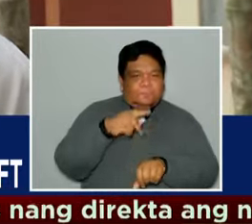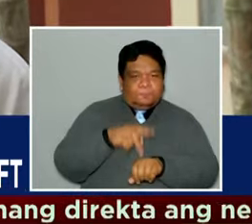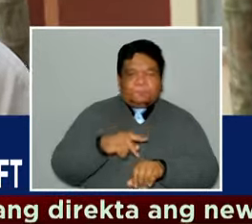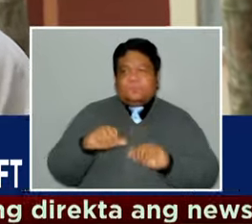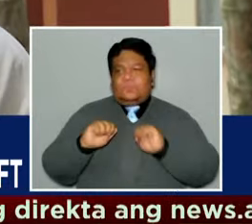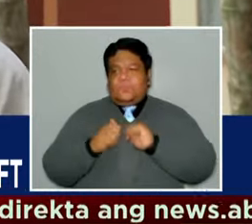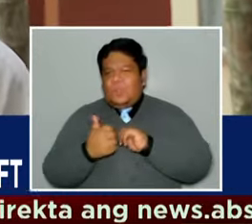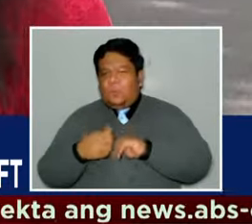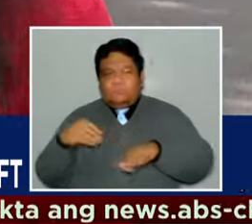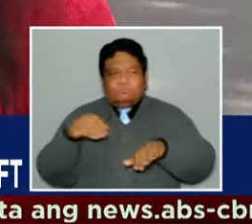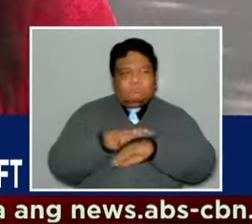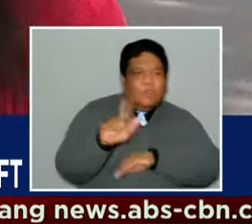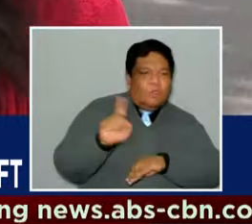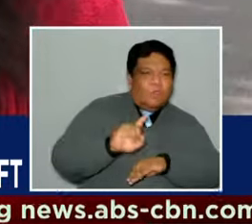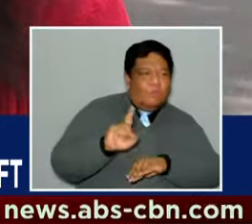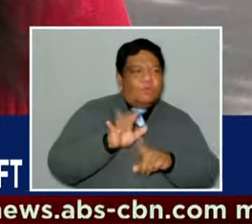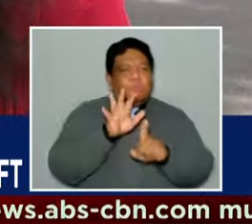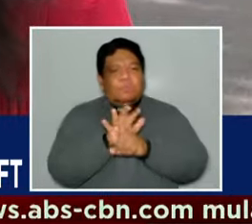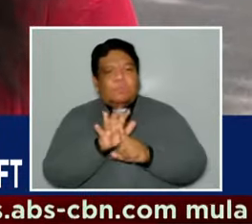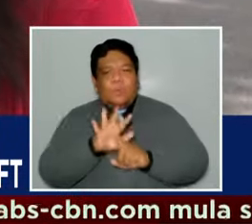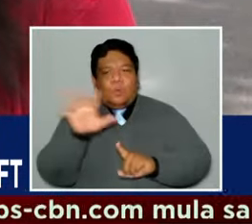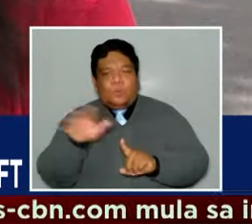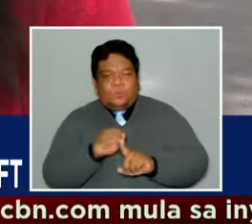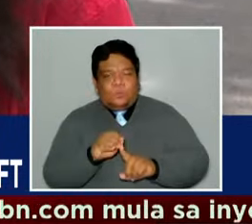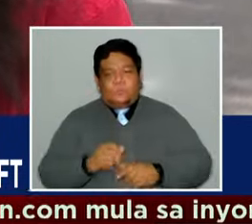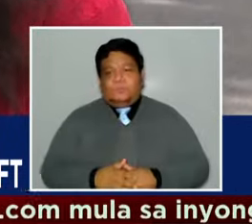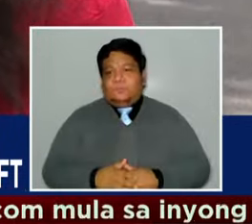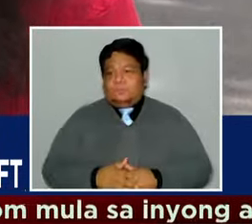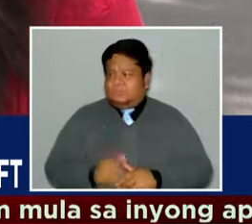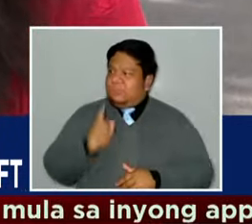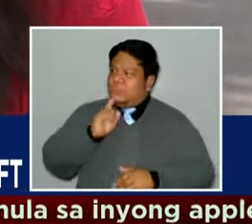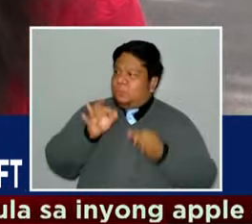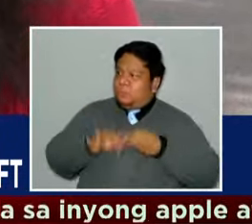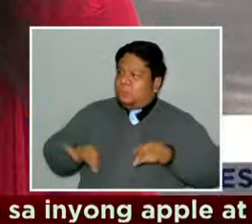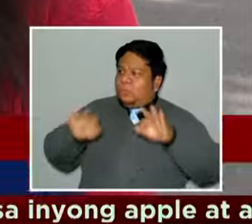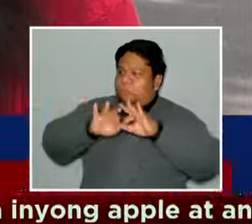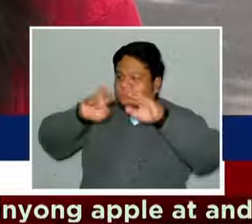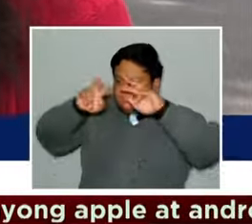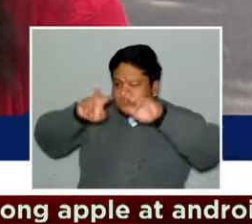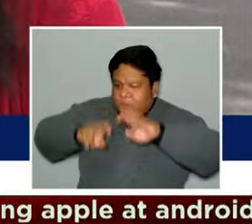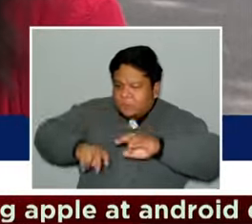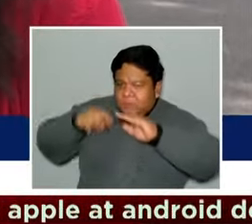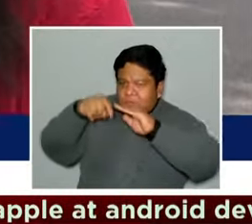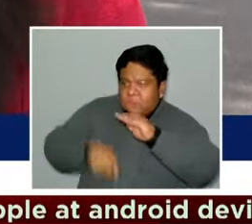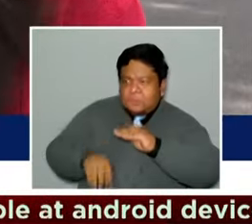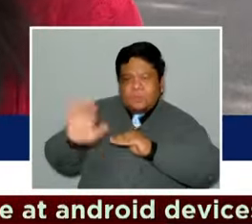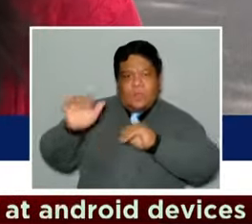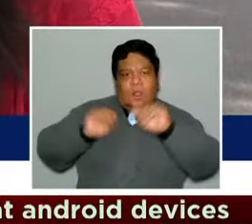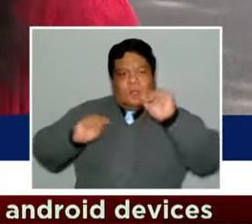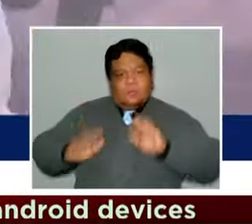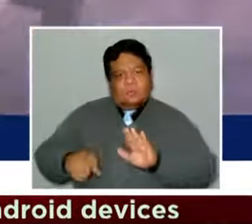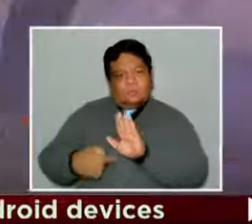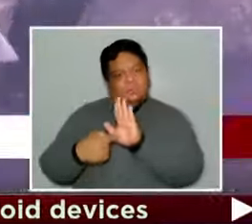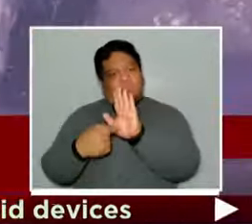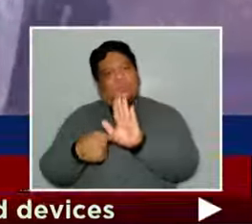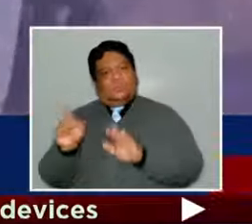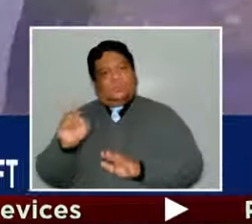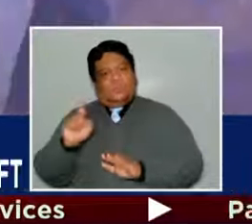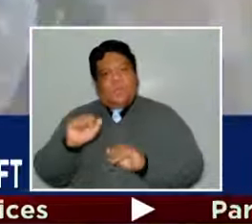current trends and current culture. It's really important that we look deeper into what these artists are representing and how they're influencing